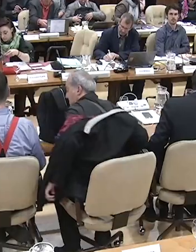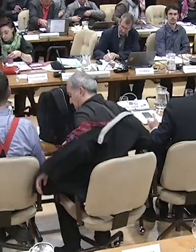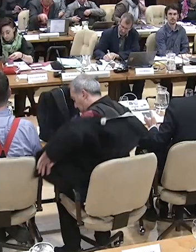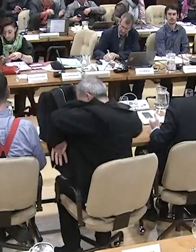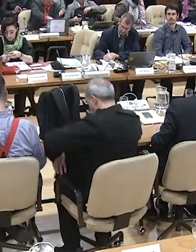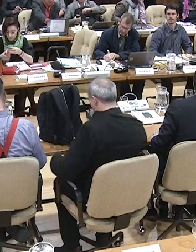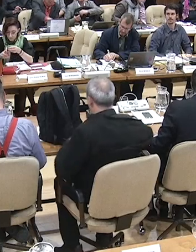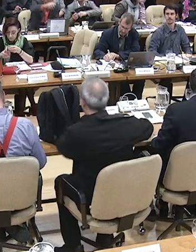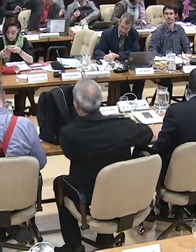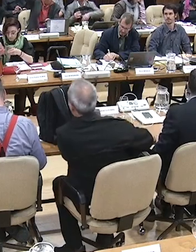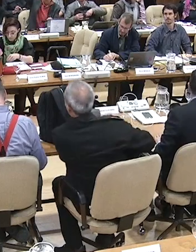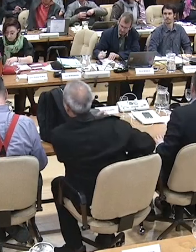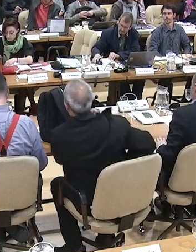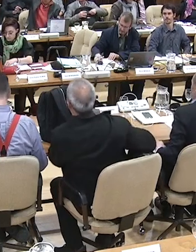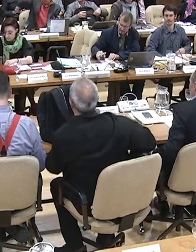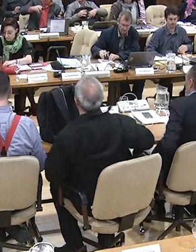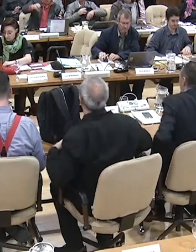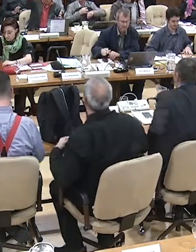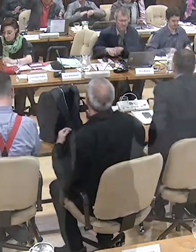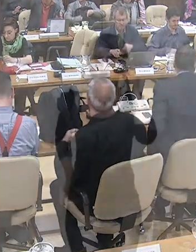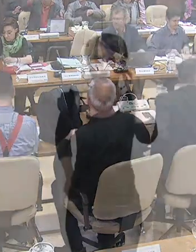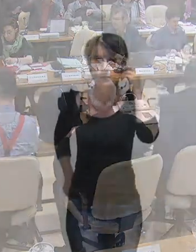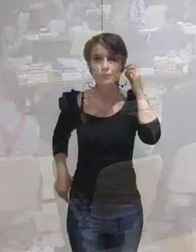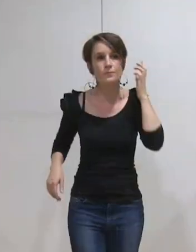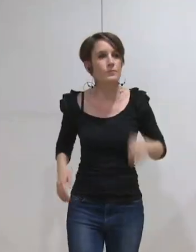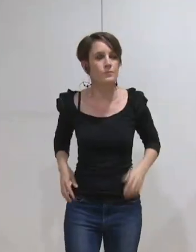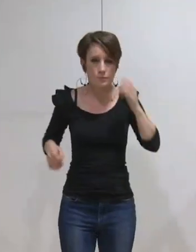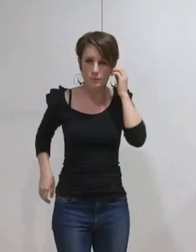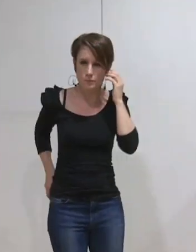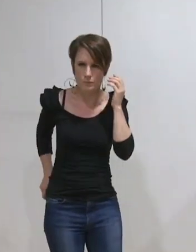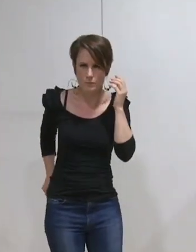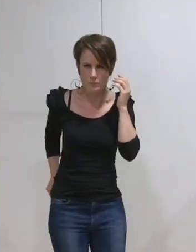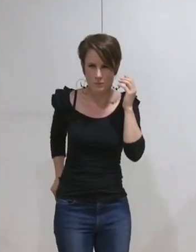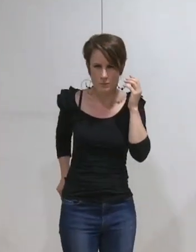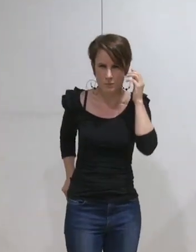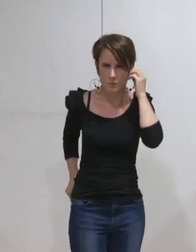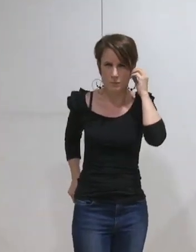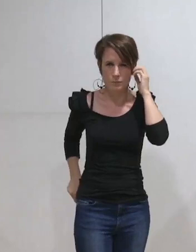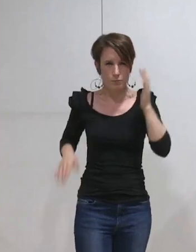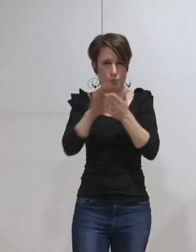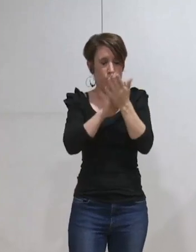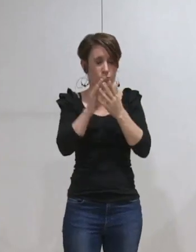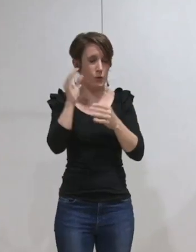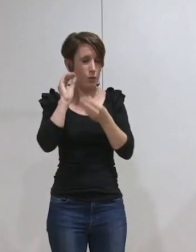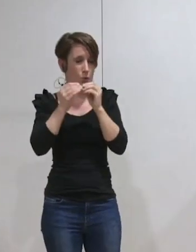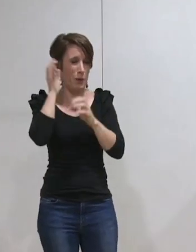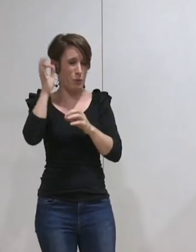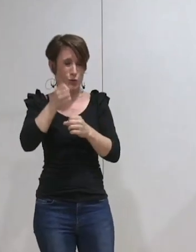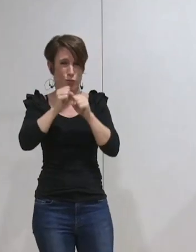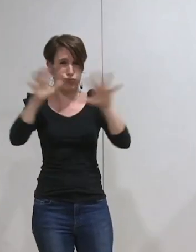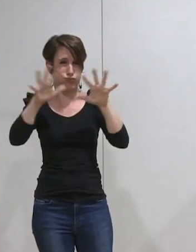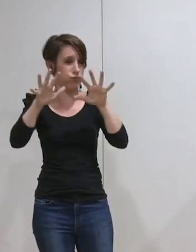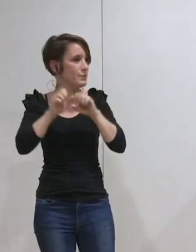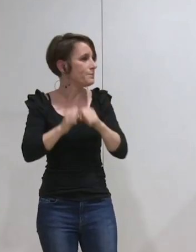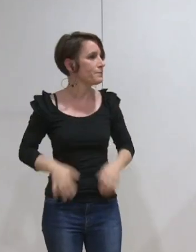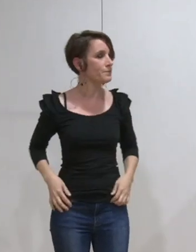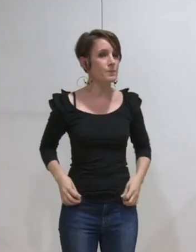l'appel Piol Sabri pardon Hakim C